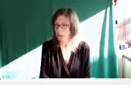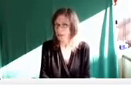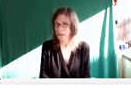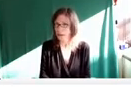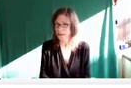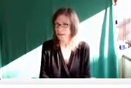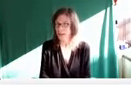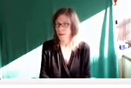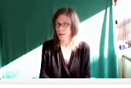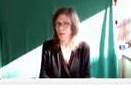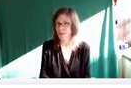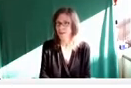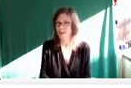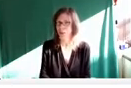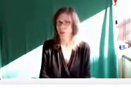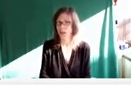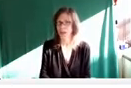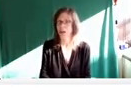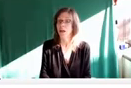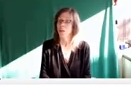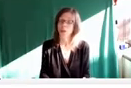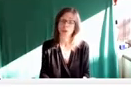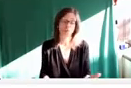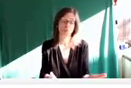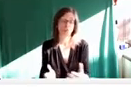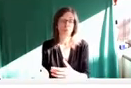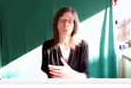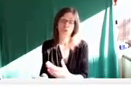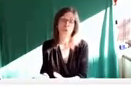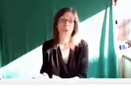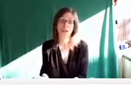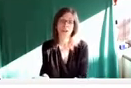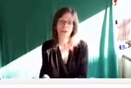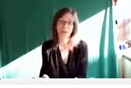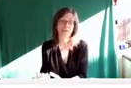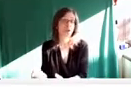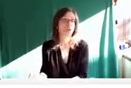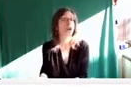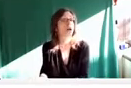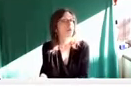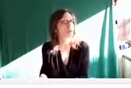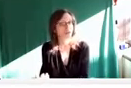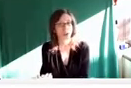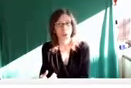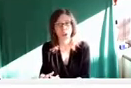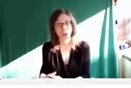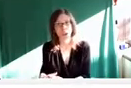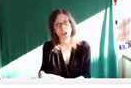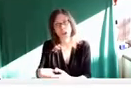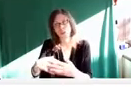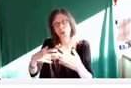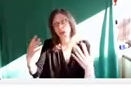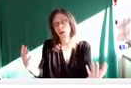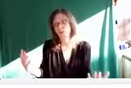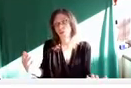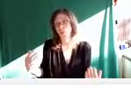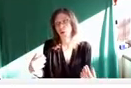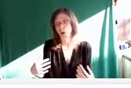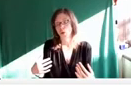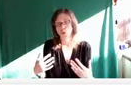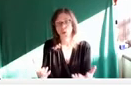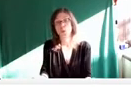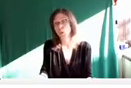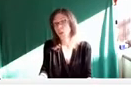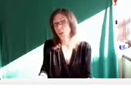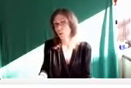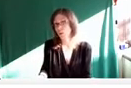Québec, c'est assez contraignant. Mais il y a beaucoup de pourparlers aussi avec l'UdeM, parce que si on dit, OK, si l'UdeM veut,